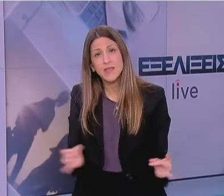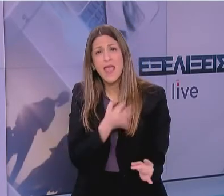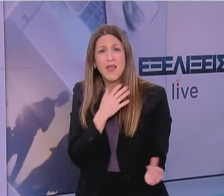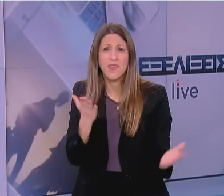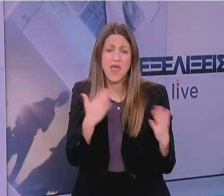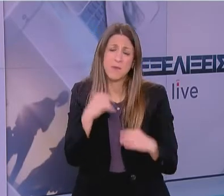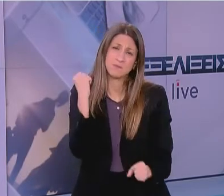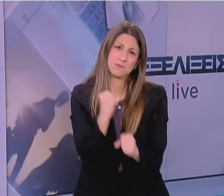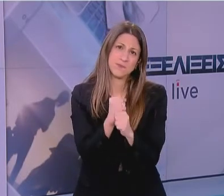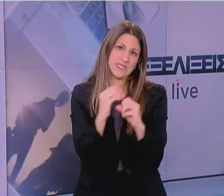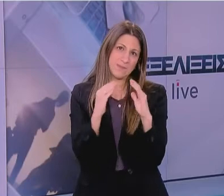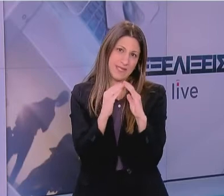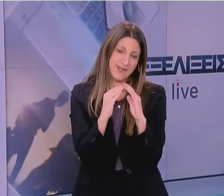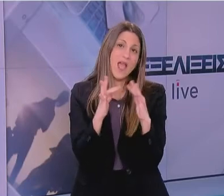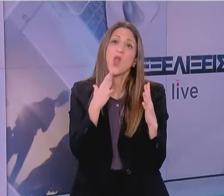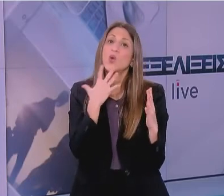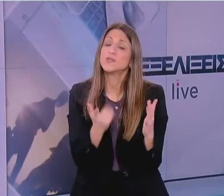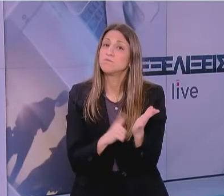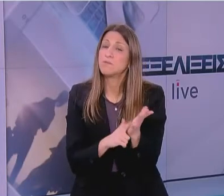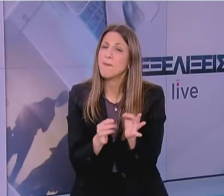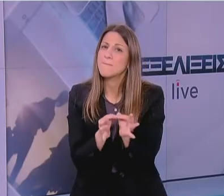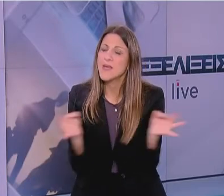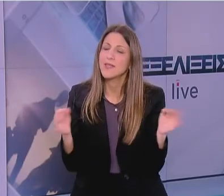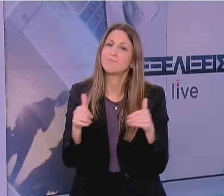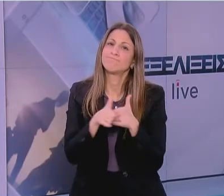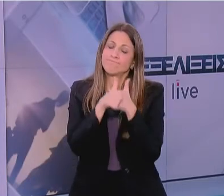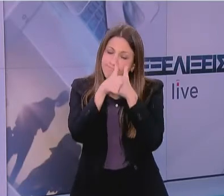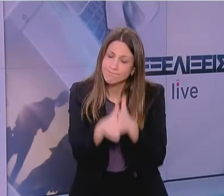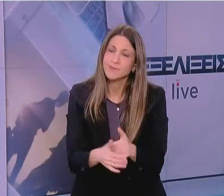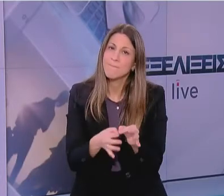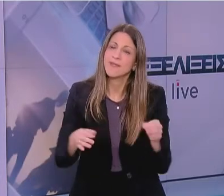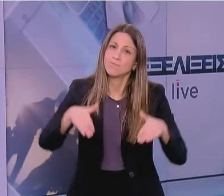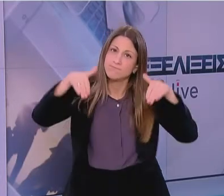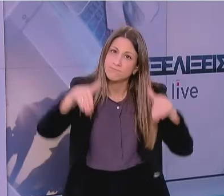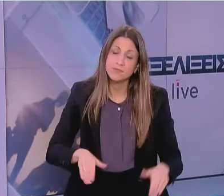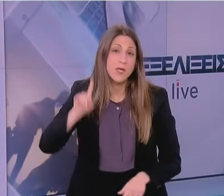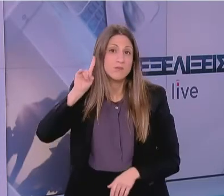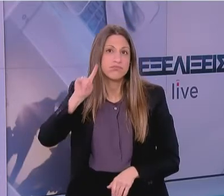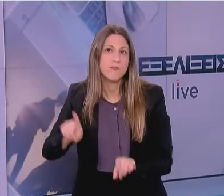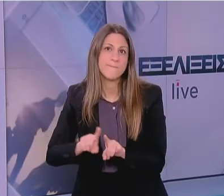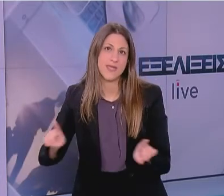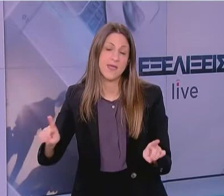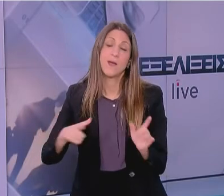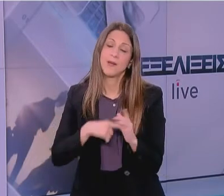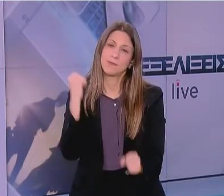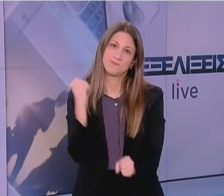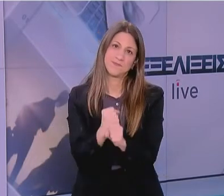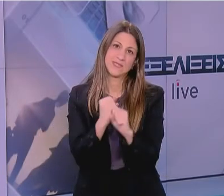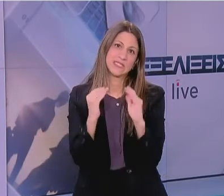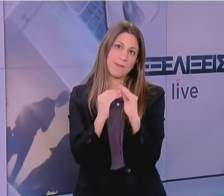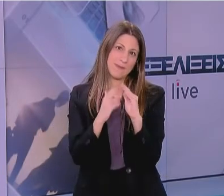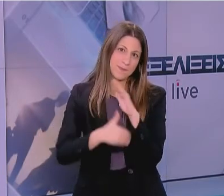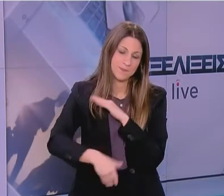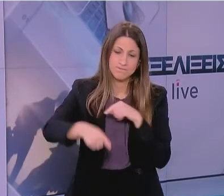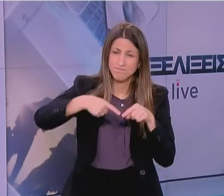έκβαση της μάχης θα εξαρτηθεί από την επιμονή μας, από την πειθαρχία μας, από την αποφασιστικότητα με την οποία θα μείνουμε σπίτι. Τις επόμενες